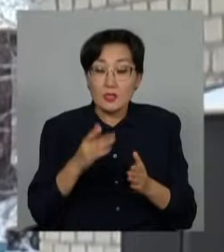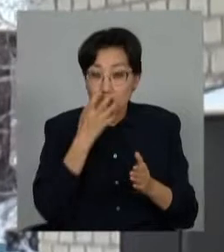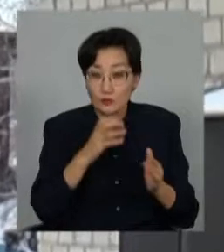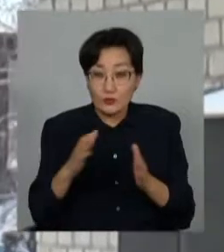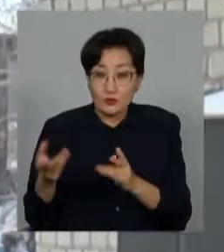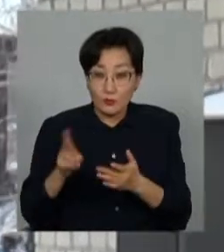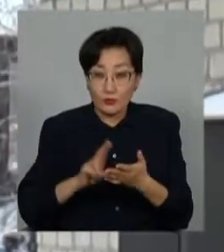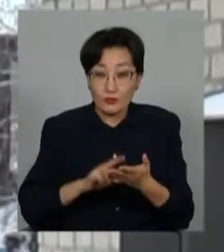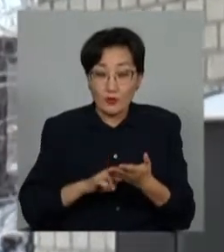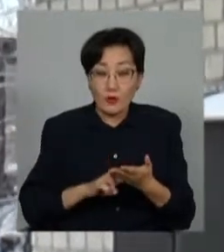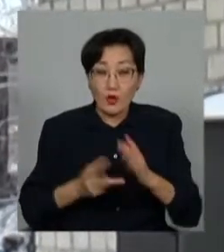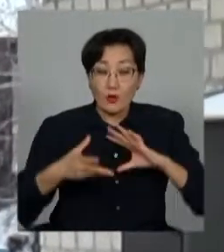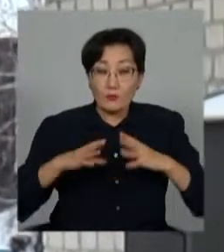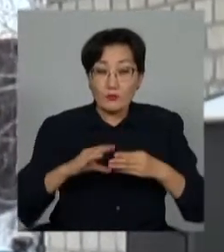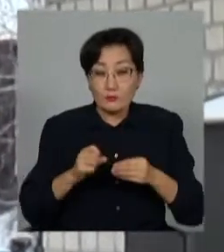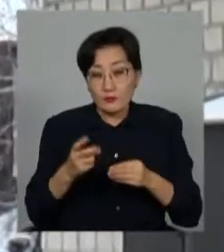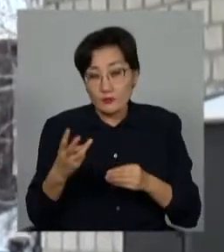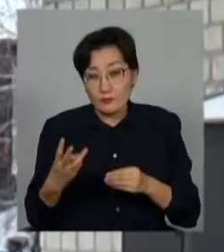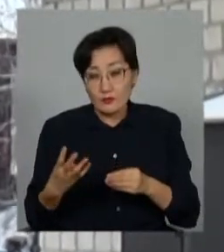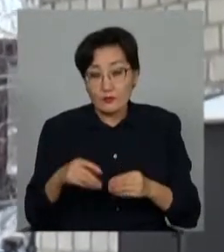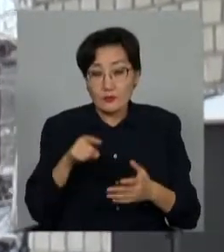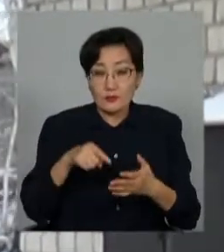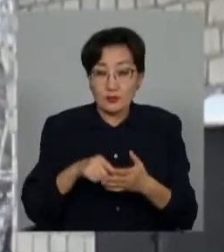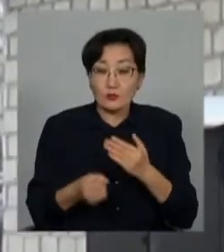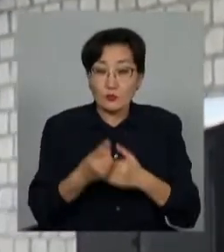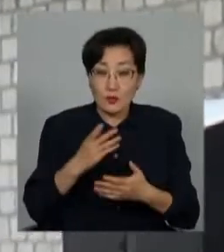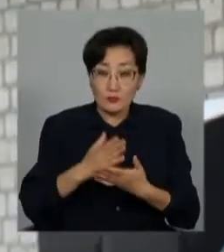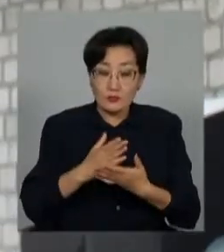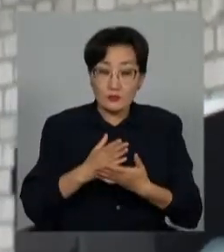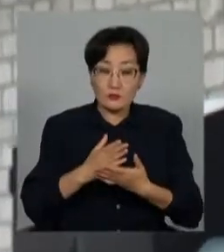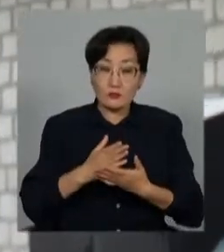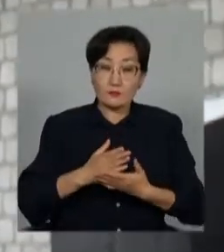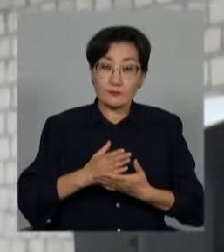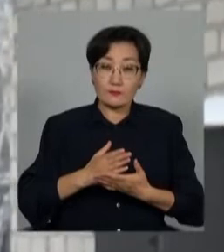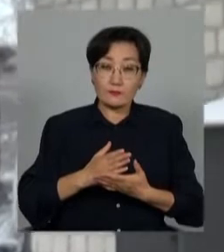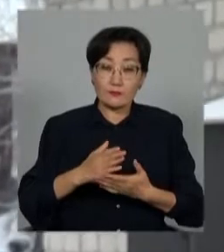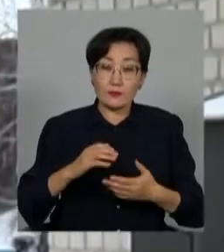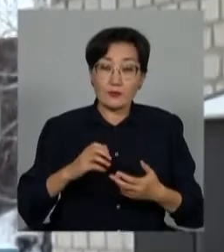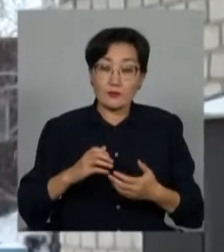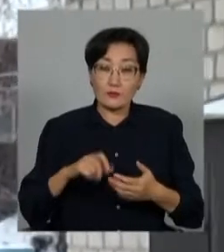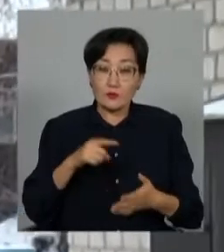үйлермен есептеген кезде бір кейбір мәселелер туындап жатыр, проблемалар.